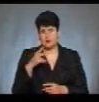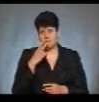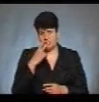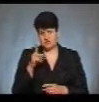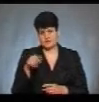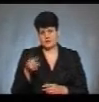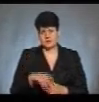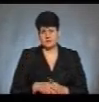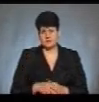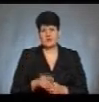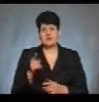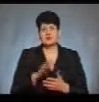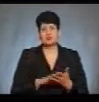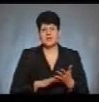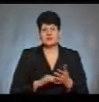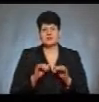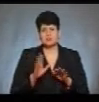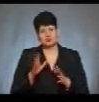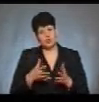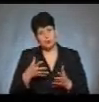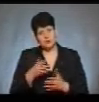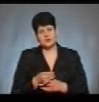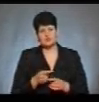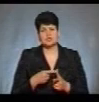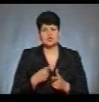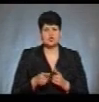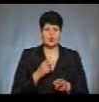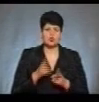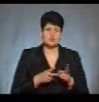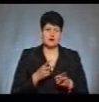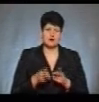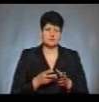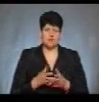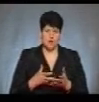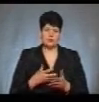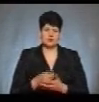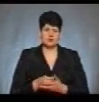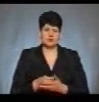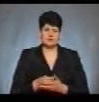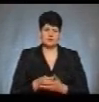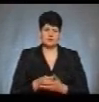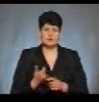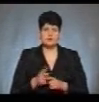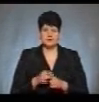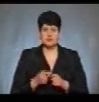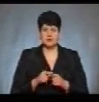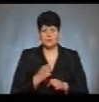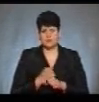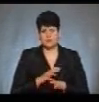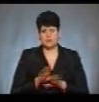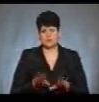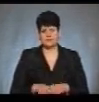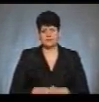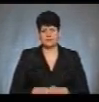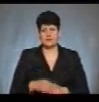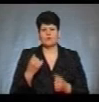Скажіть, будь ласка, ваші подальші дії будете оплачувати чи оскаржувати? Не, оплачу. І більше такого не буду робив.